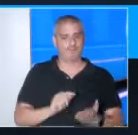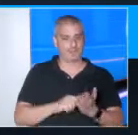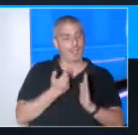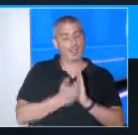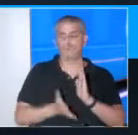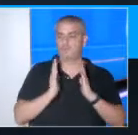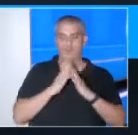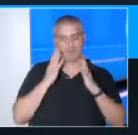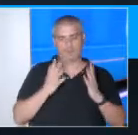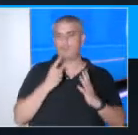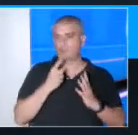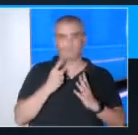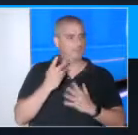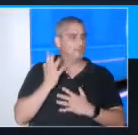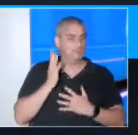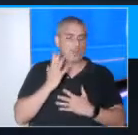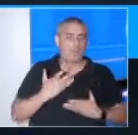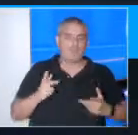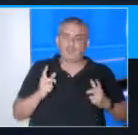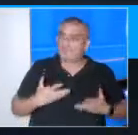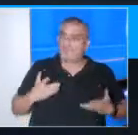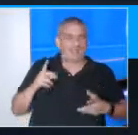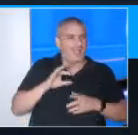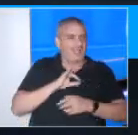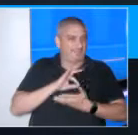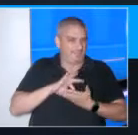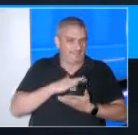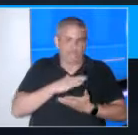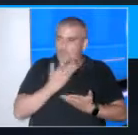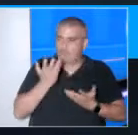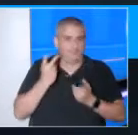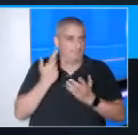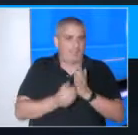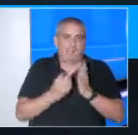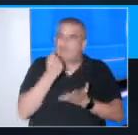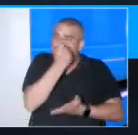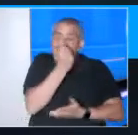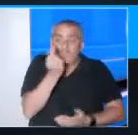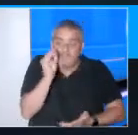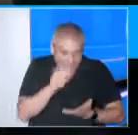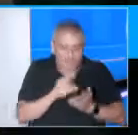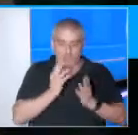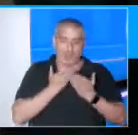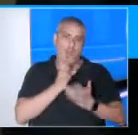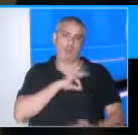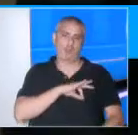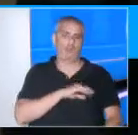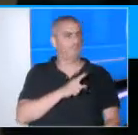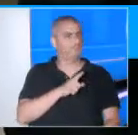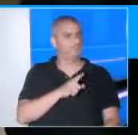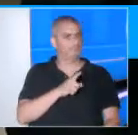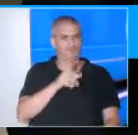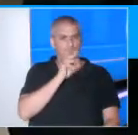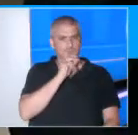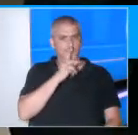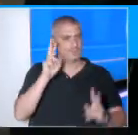מחסור מאוד גדול, זה מערכת מורעבת כבר שנים, וכל מקום איפה שלא תשים, זה יכול להועיל. כן, אגב, כשאת